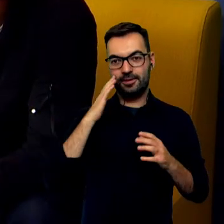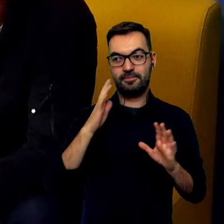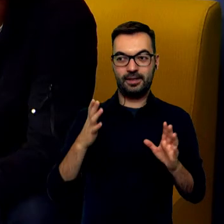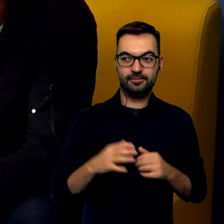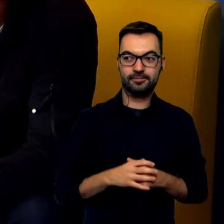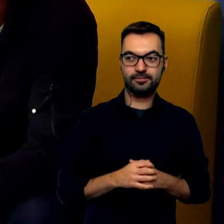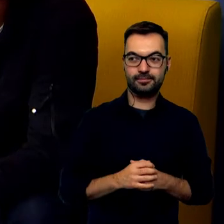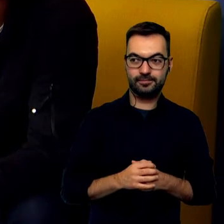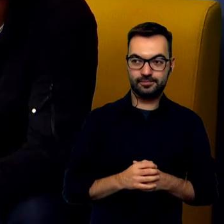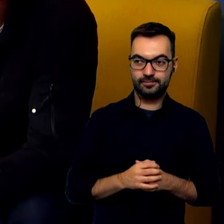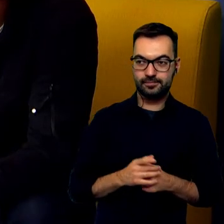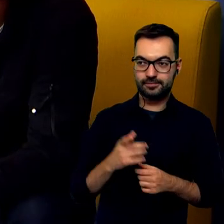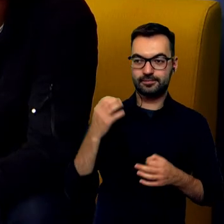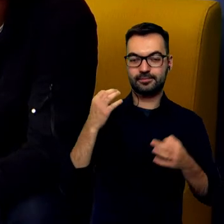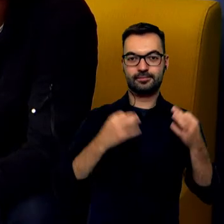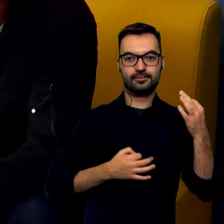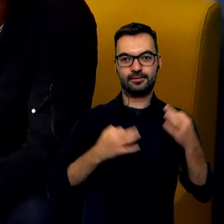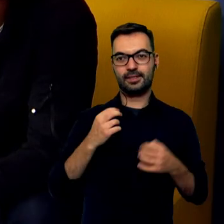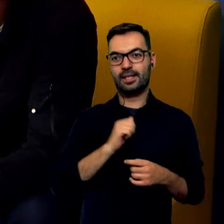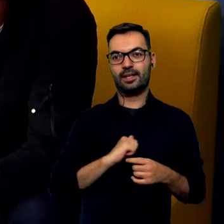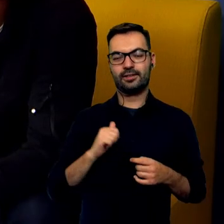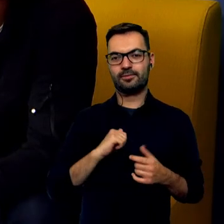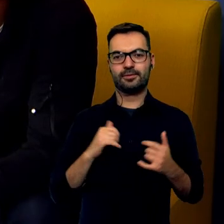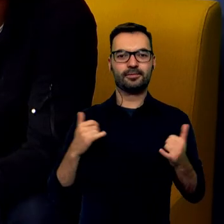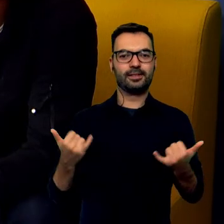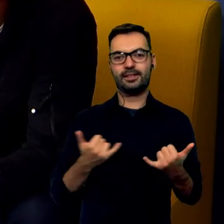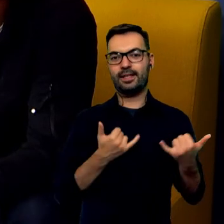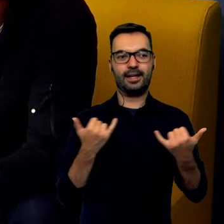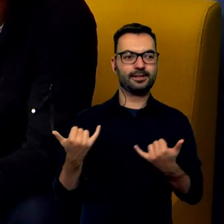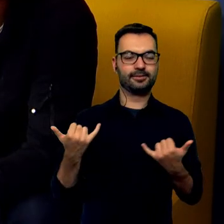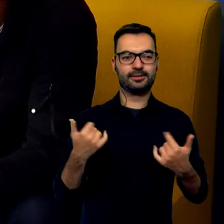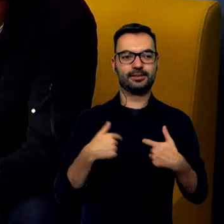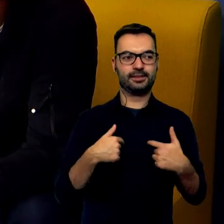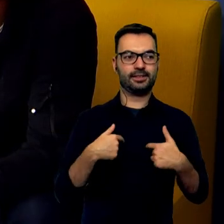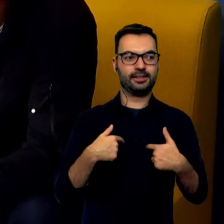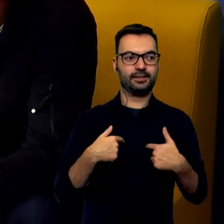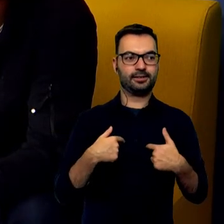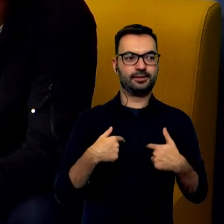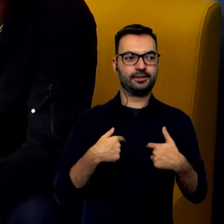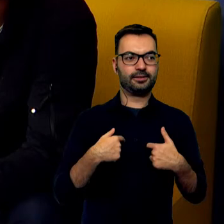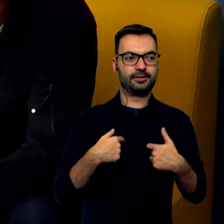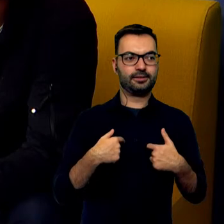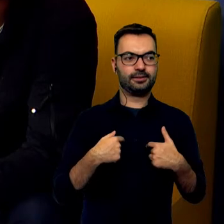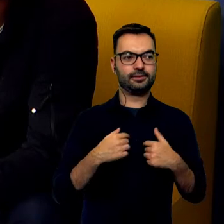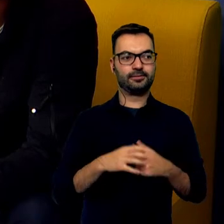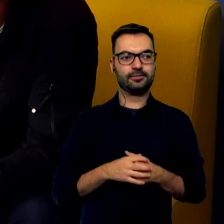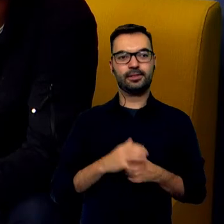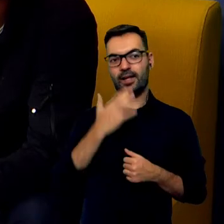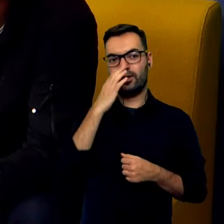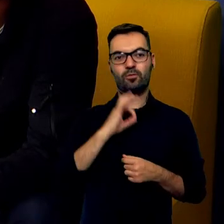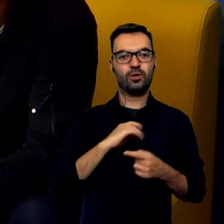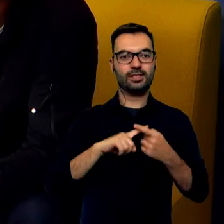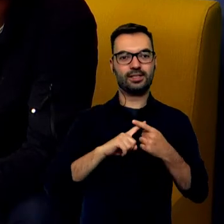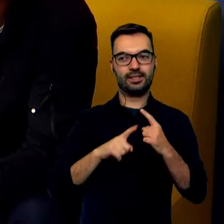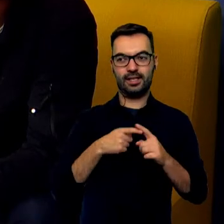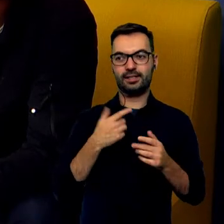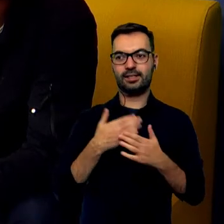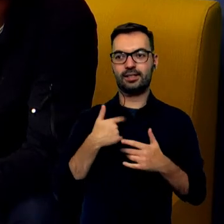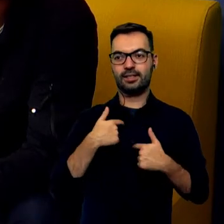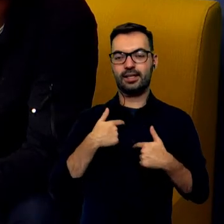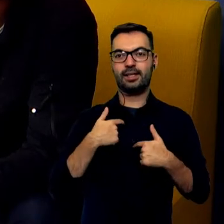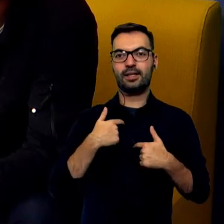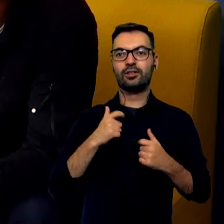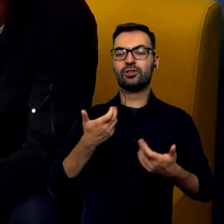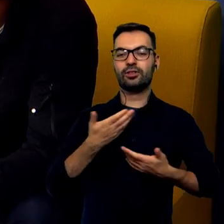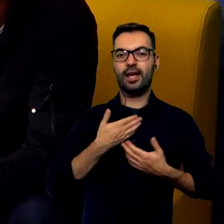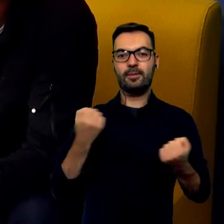Ale się po prostu zastanawiam sam dla siebie, jakby jaki ja mam sens, który powoduje we mnie